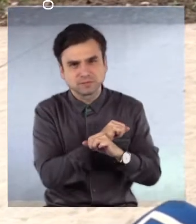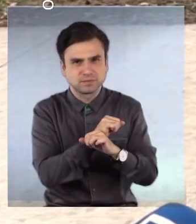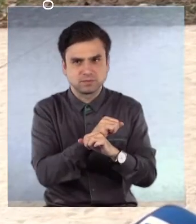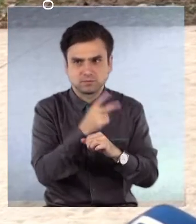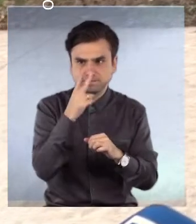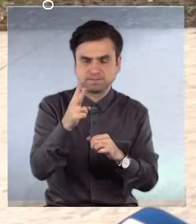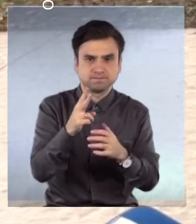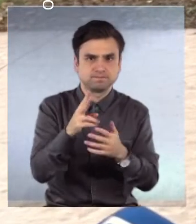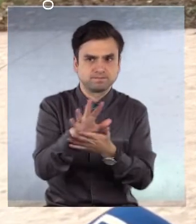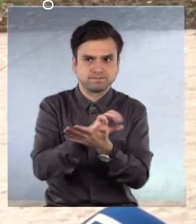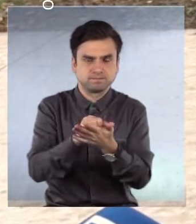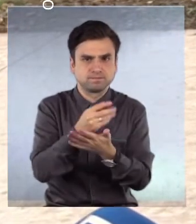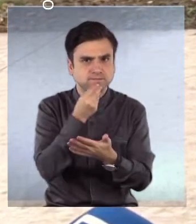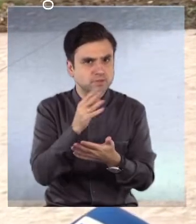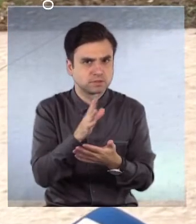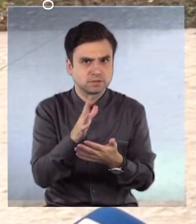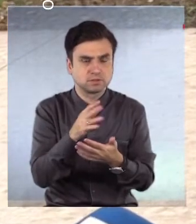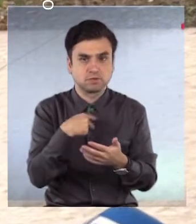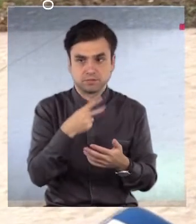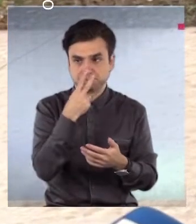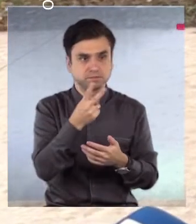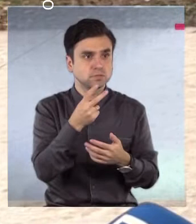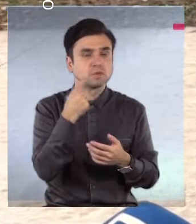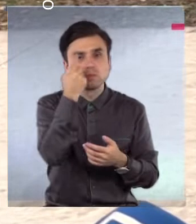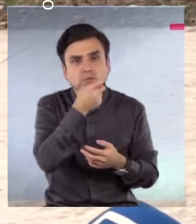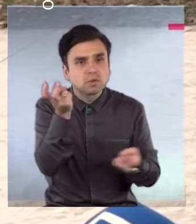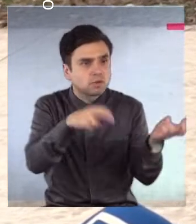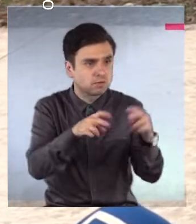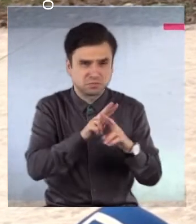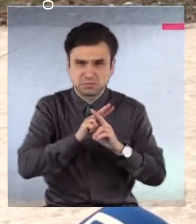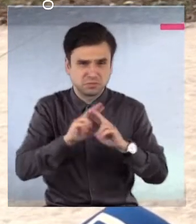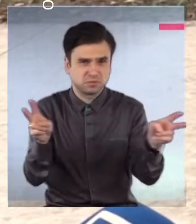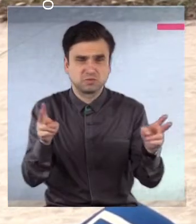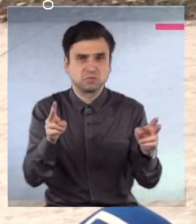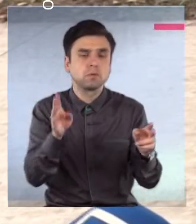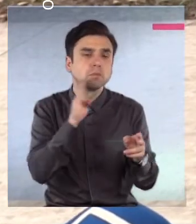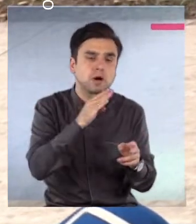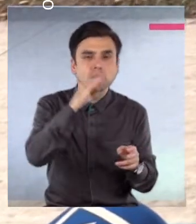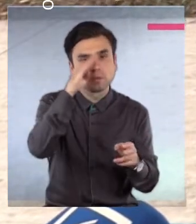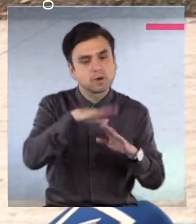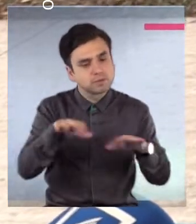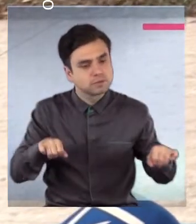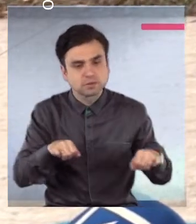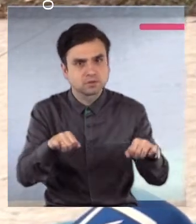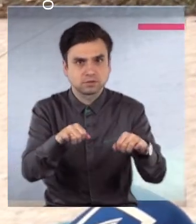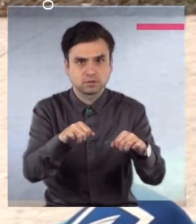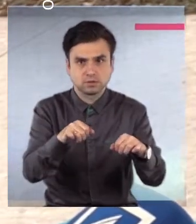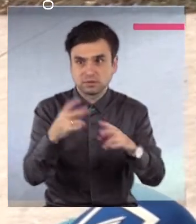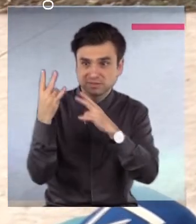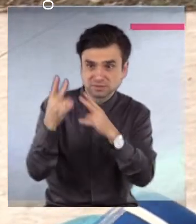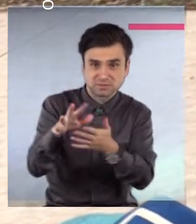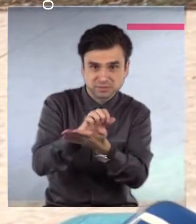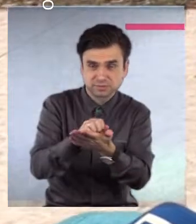пьет особо, все с детками, а кто это мог, это просто якісь виродки, другого слова просто